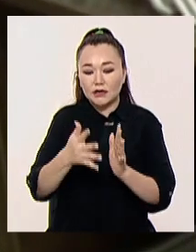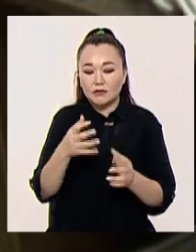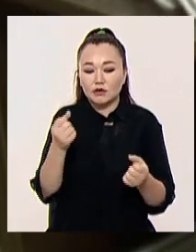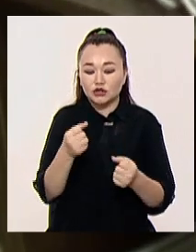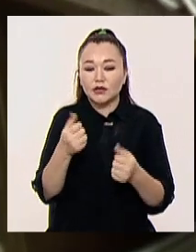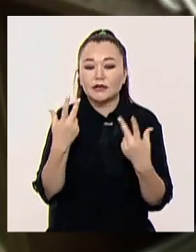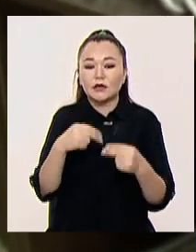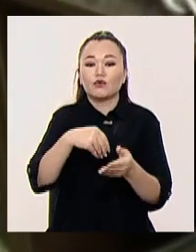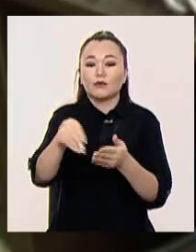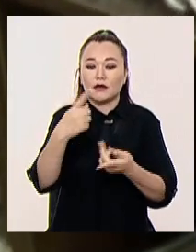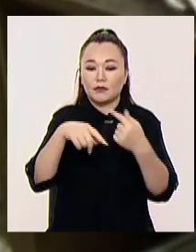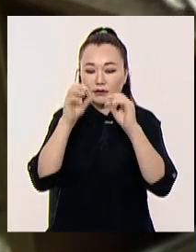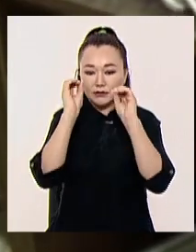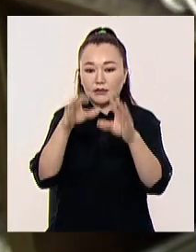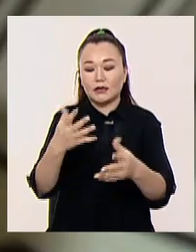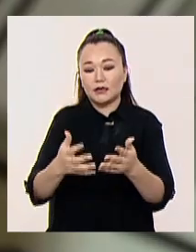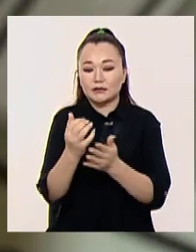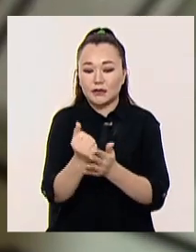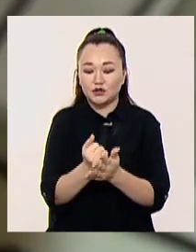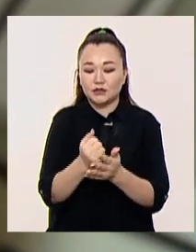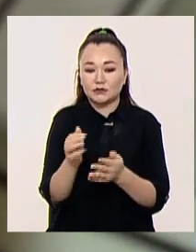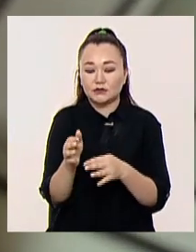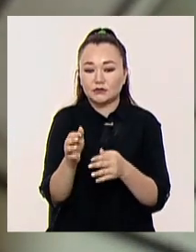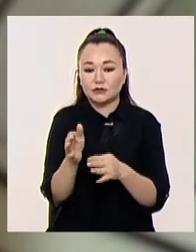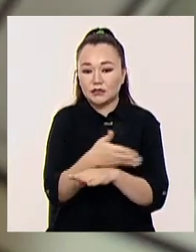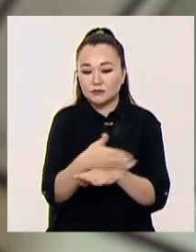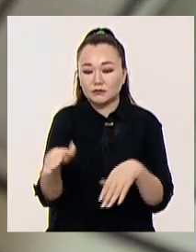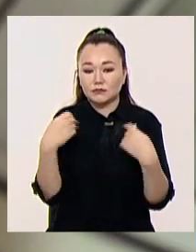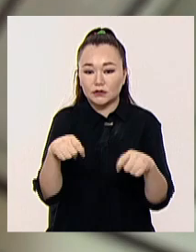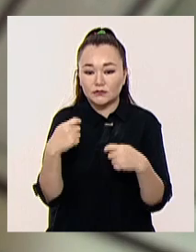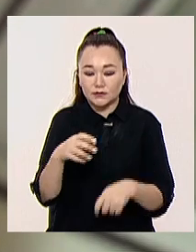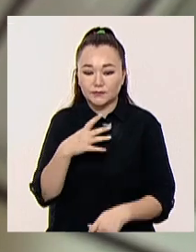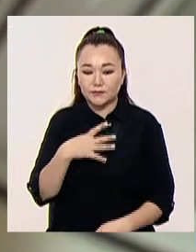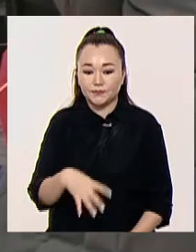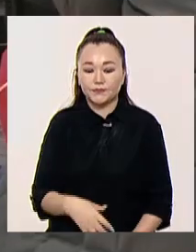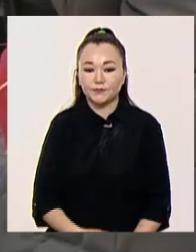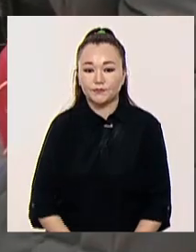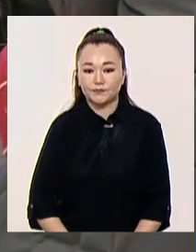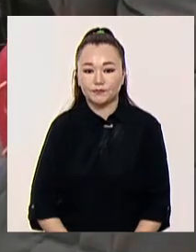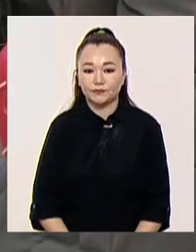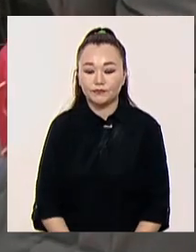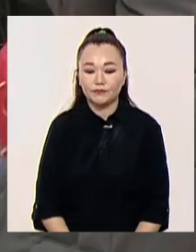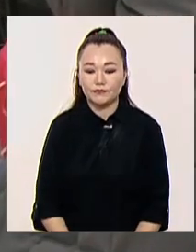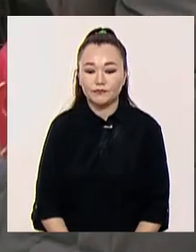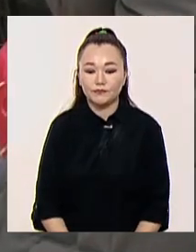ту страну, где ее купили, или разбирать на запчасти. Людмила Батюшкина, Ирина Ненашева, Информбюро, 31 канал.